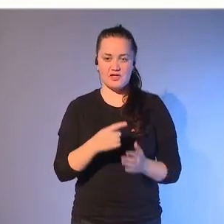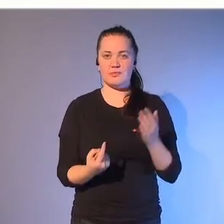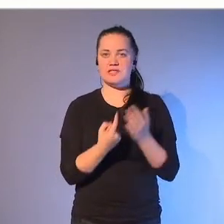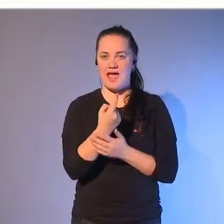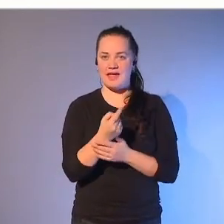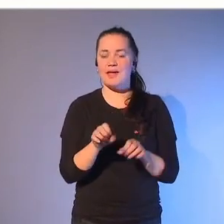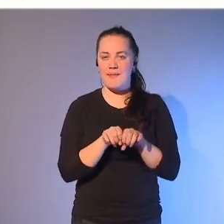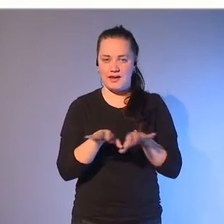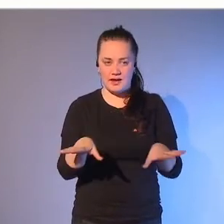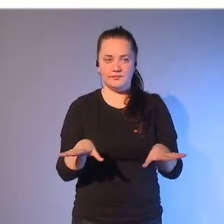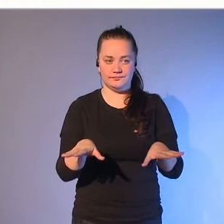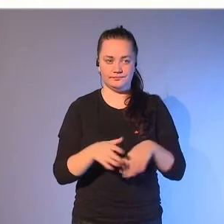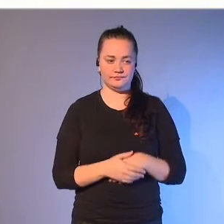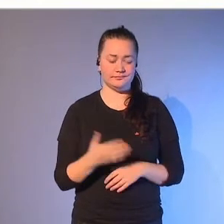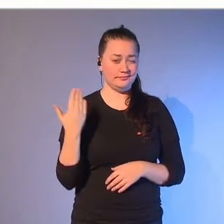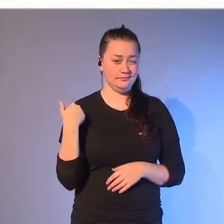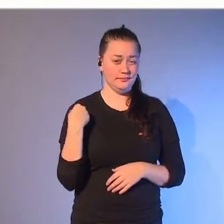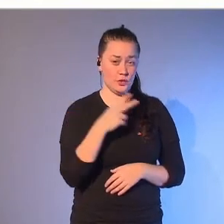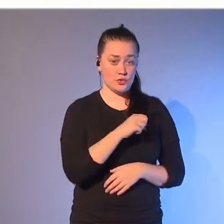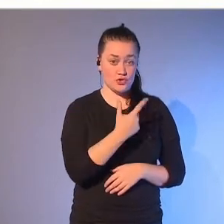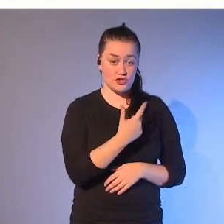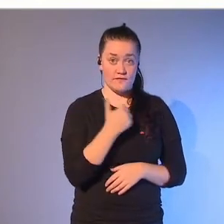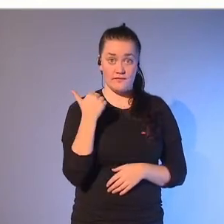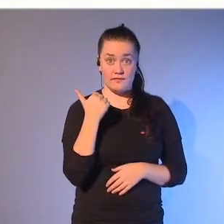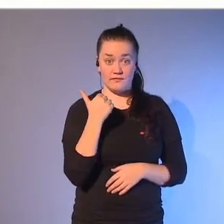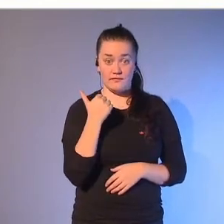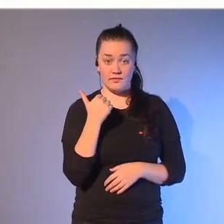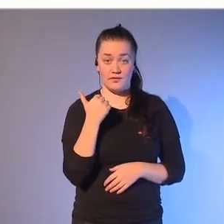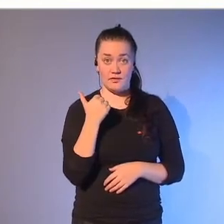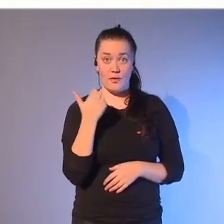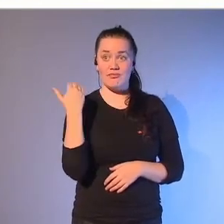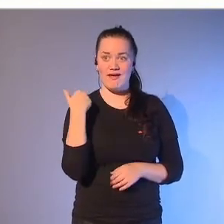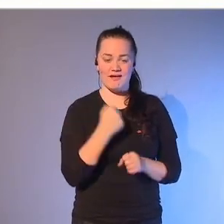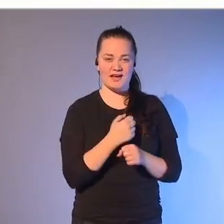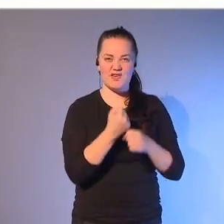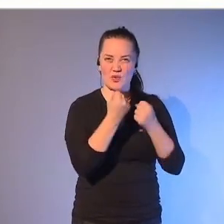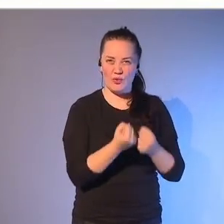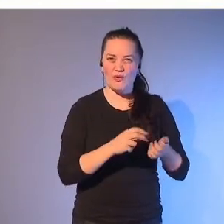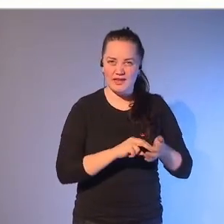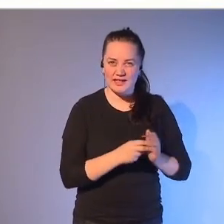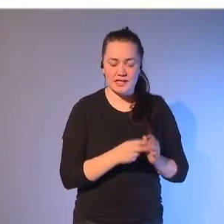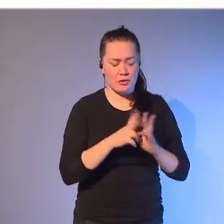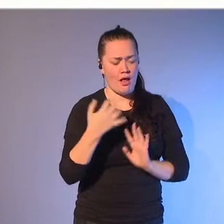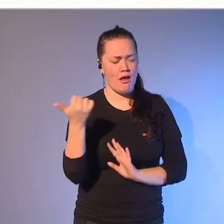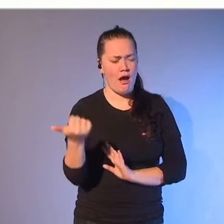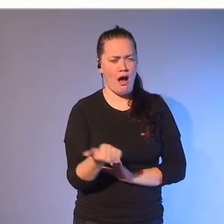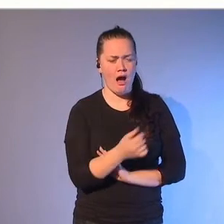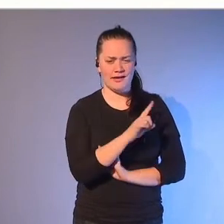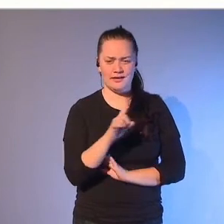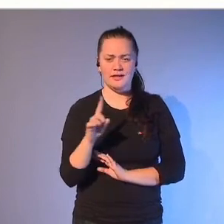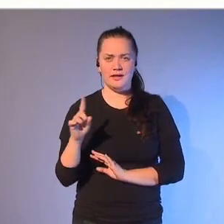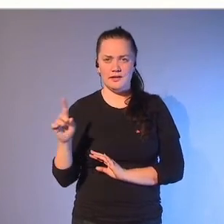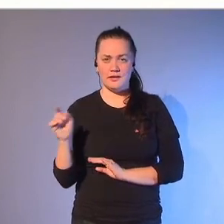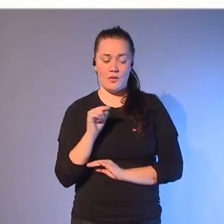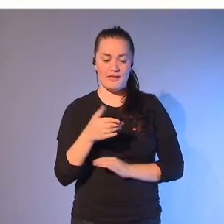media. Det var også i 2007, og så her var det såpass tungt teknisk at det tok lang tid, og